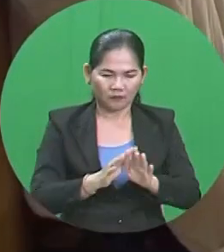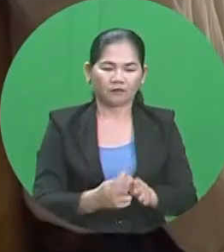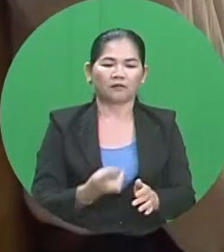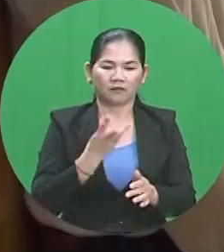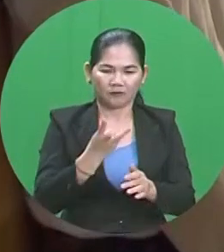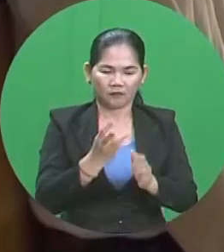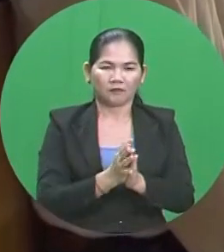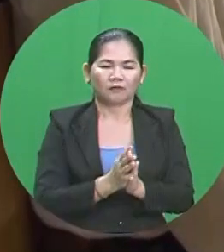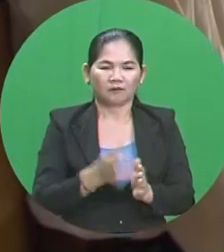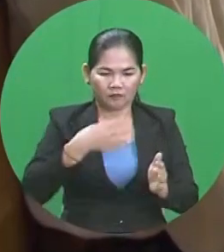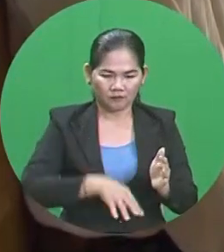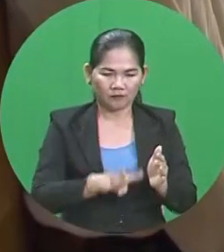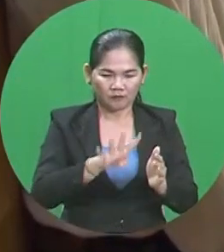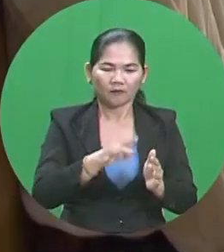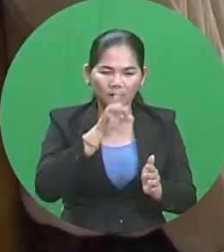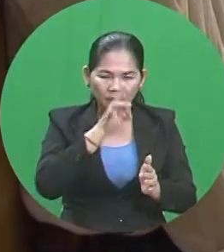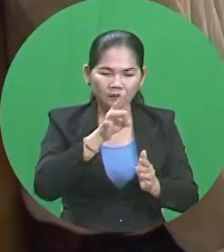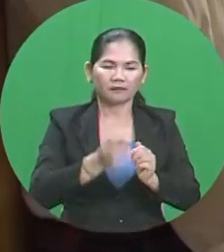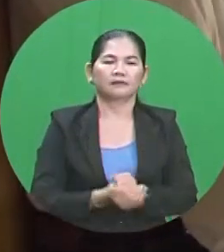ដែលមានប្រសូតទារក 3 ឬ 4 នាក់ពិតប្រាកដ